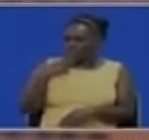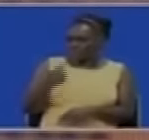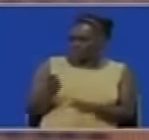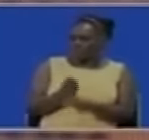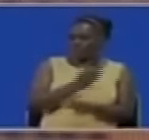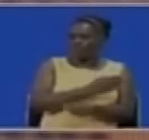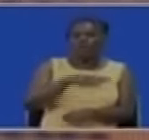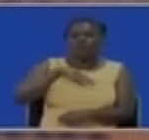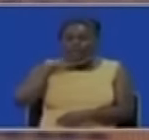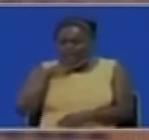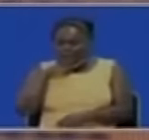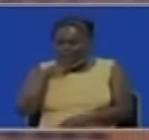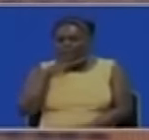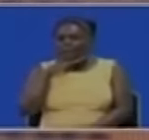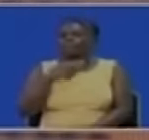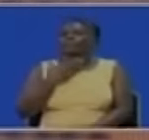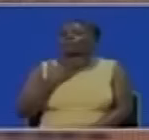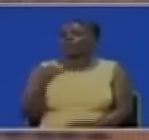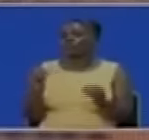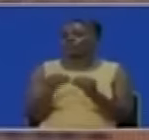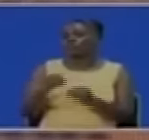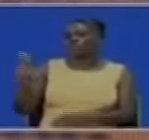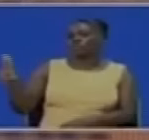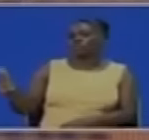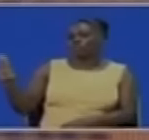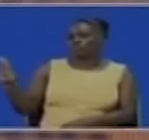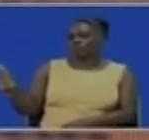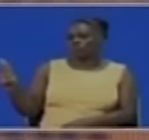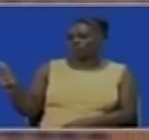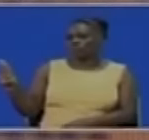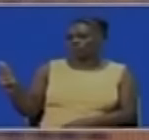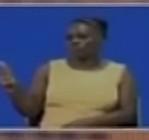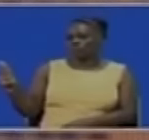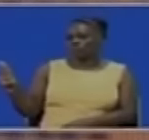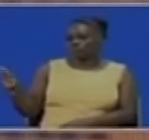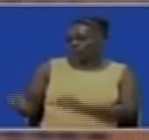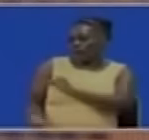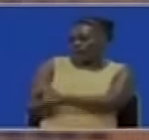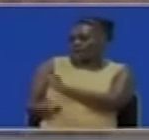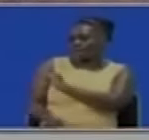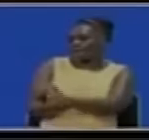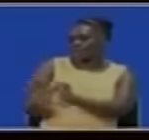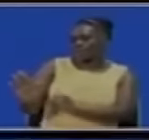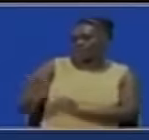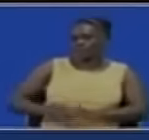kabla ya kukutana na muumba wake angependa kukutana na Rais Uhuru Kenyatta na kumpa usia.